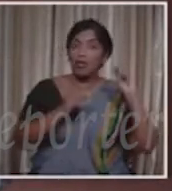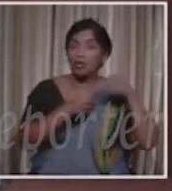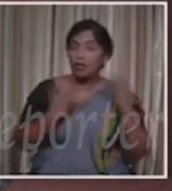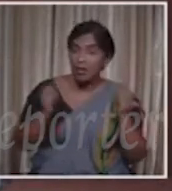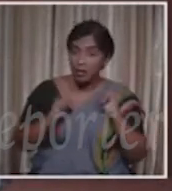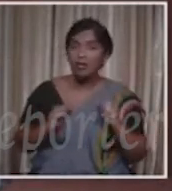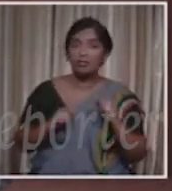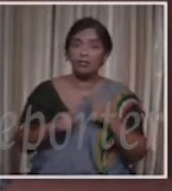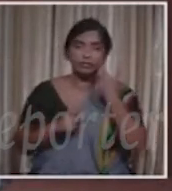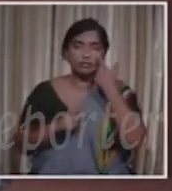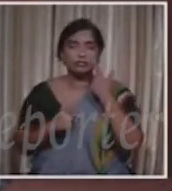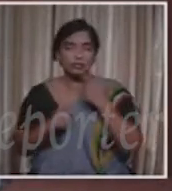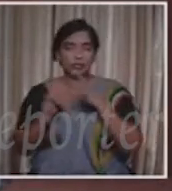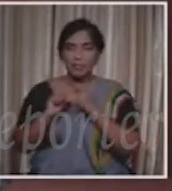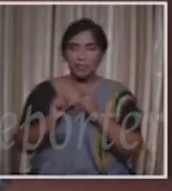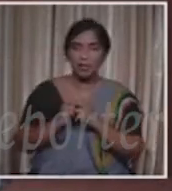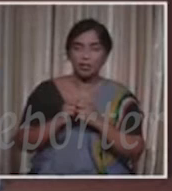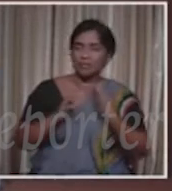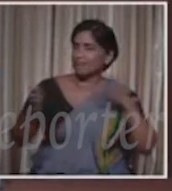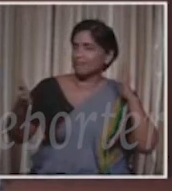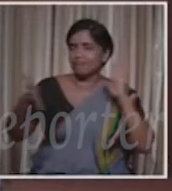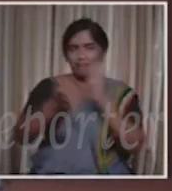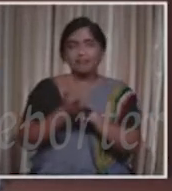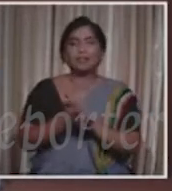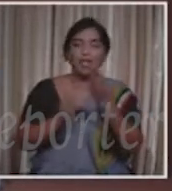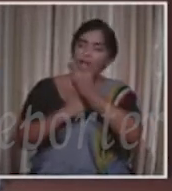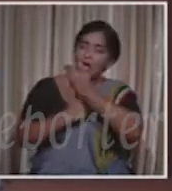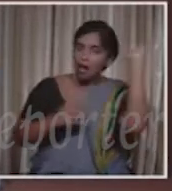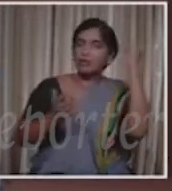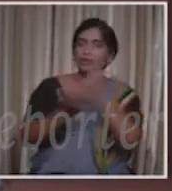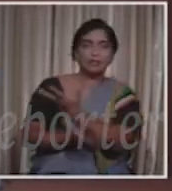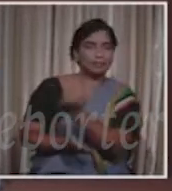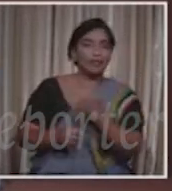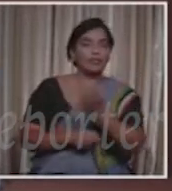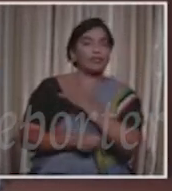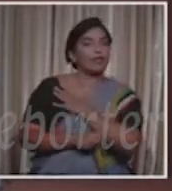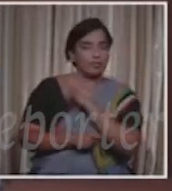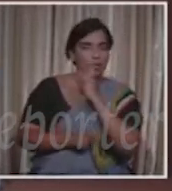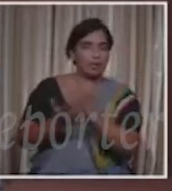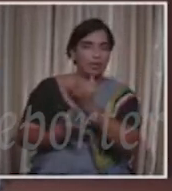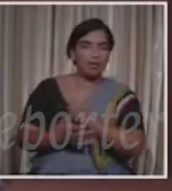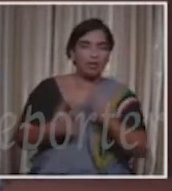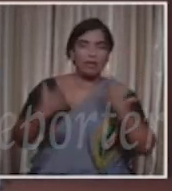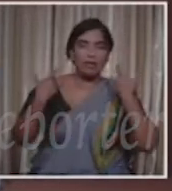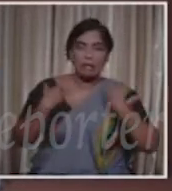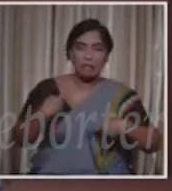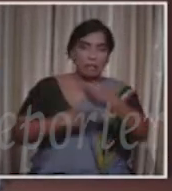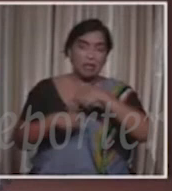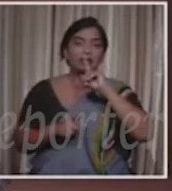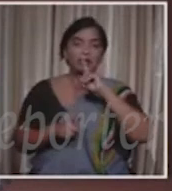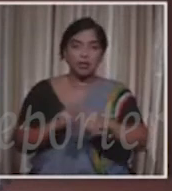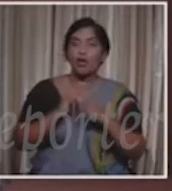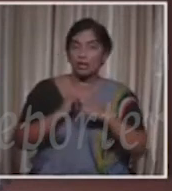එව්වේ නැහැ. එව්වේ නැත්නම් මොකද කරේ? එතුම අසරණ භාවයට පත් කරලා බිත්තියට මෙහෙත්තු කරලා ඉල්ලා අස්වීමේ ලියුම ගෙන්නගත්ත ගෝඨාභය